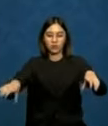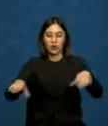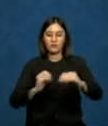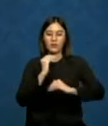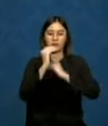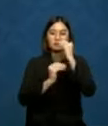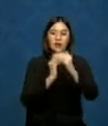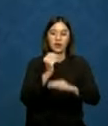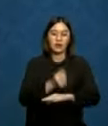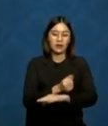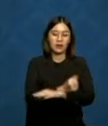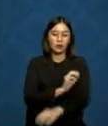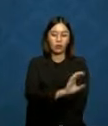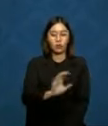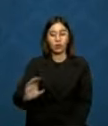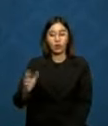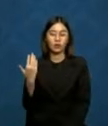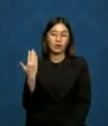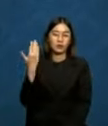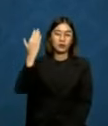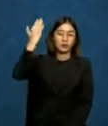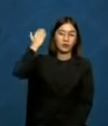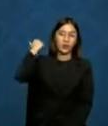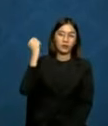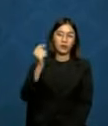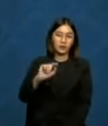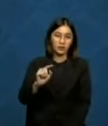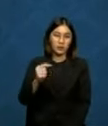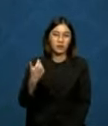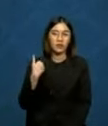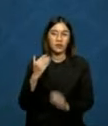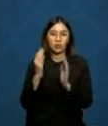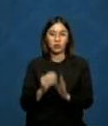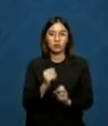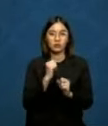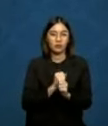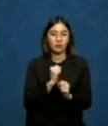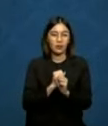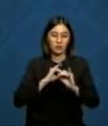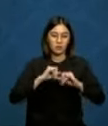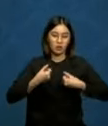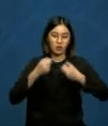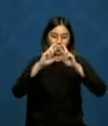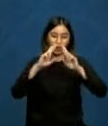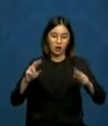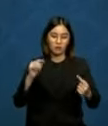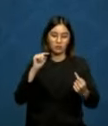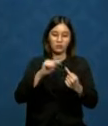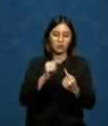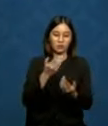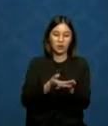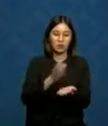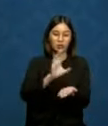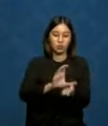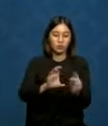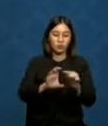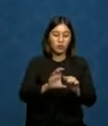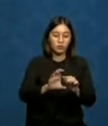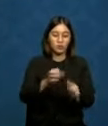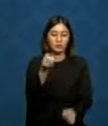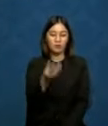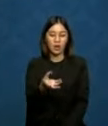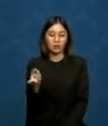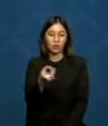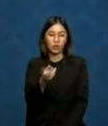ถามคือว่าแล้วที่ผ่านมาเนี่ยมีผู้ประกอบการเข้าถึงกองทุนนี้ได้มาก